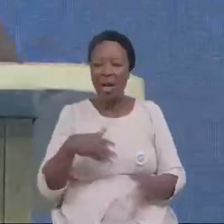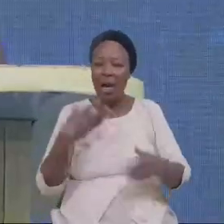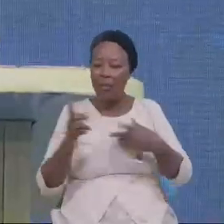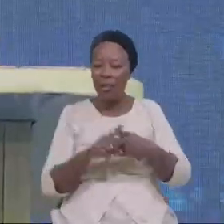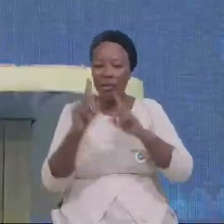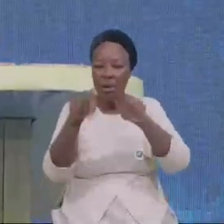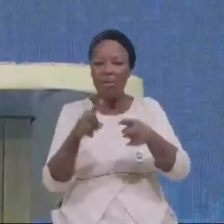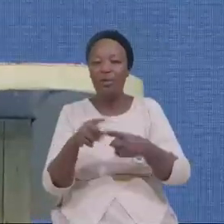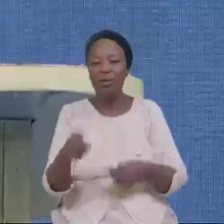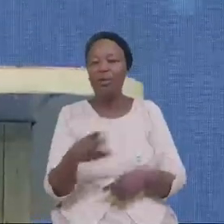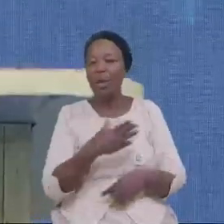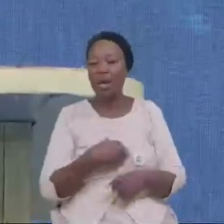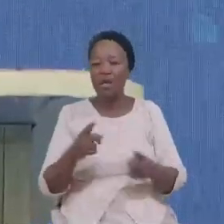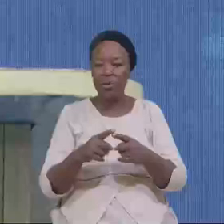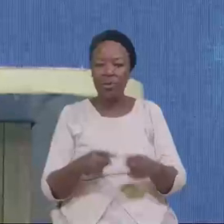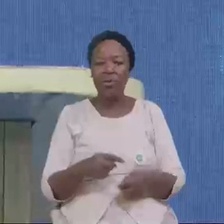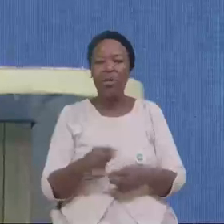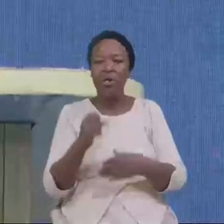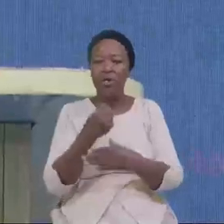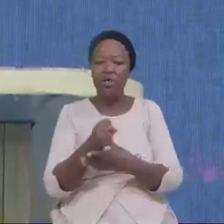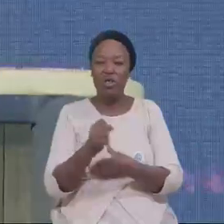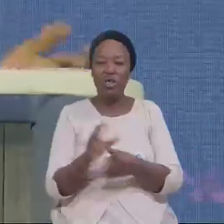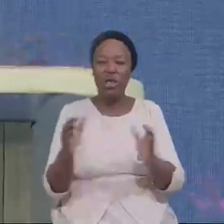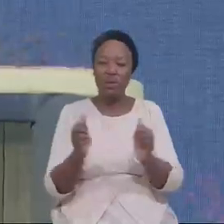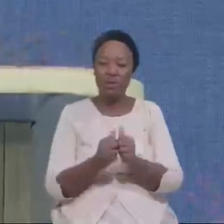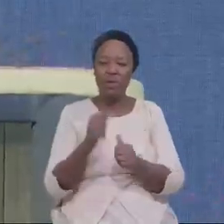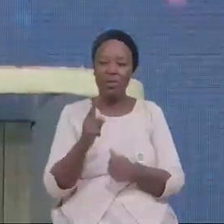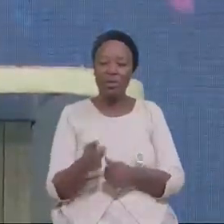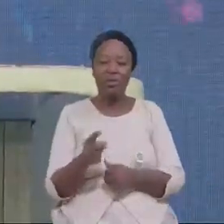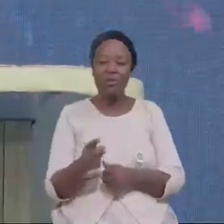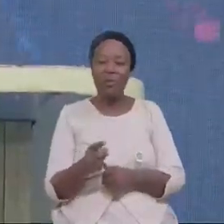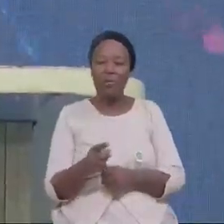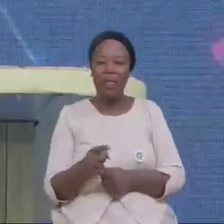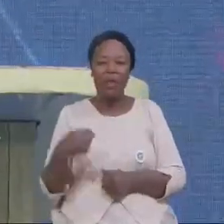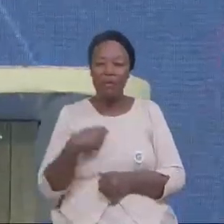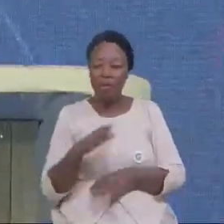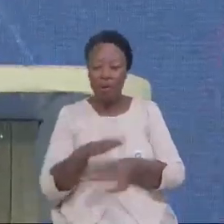vous et de partager avec vous.